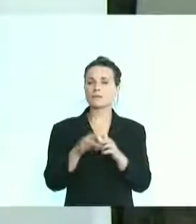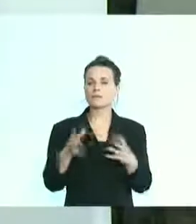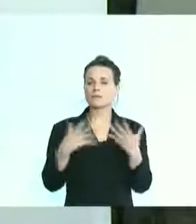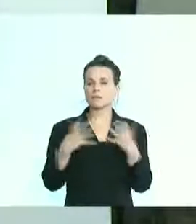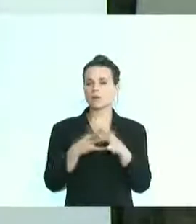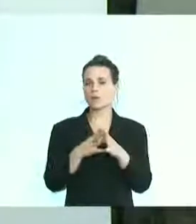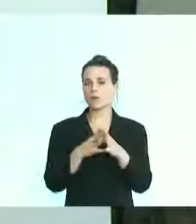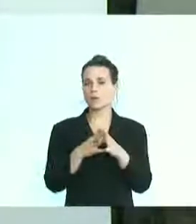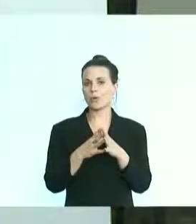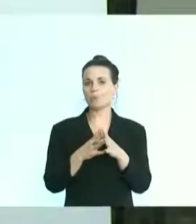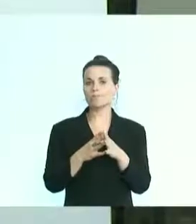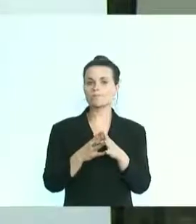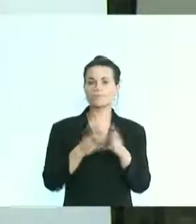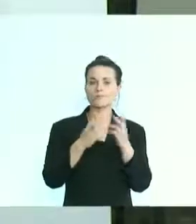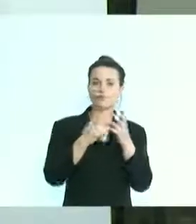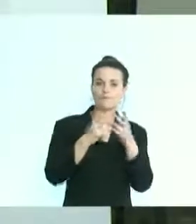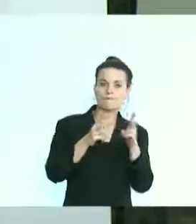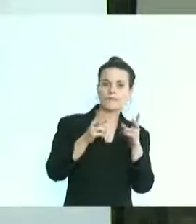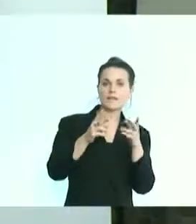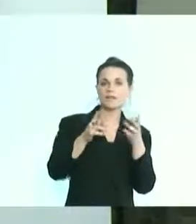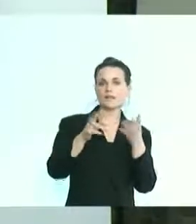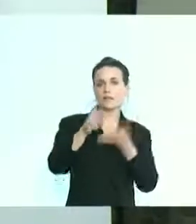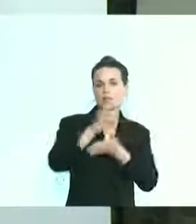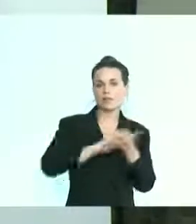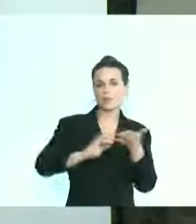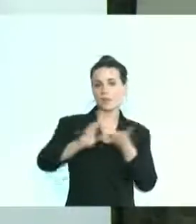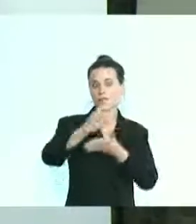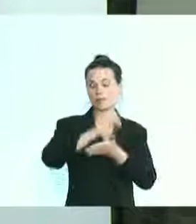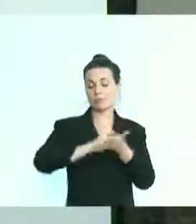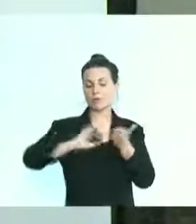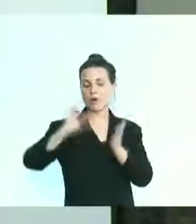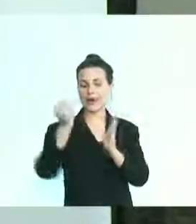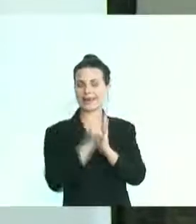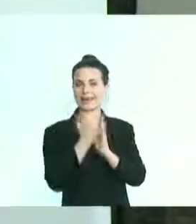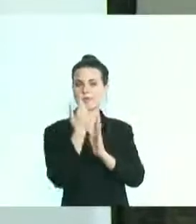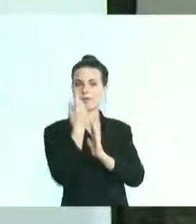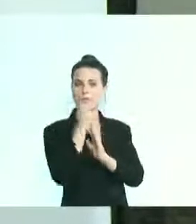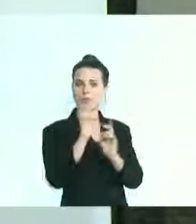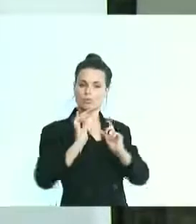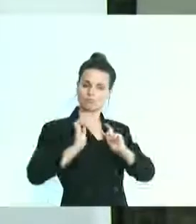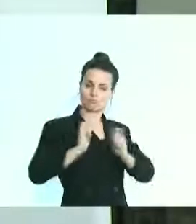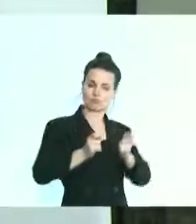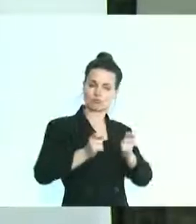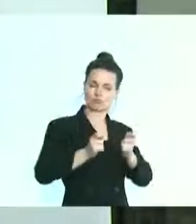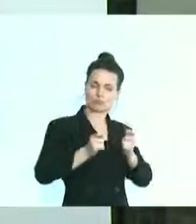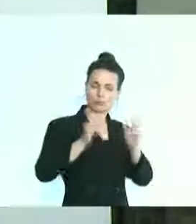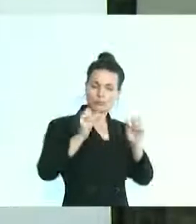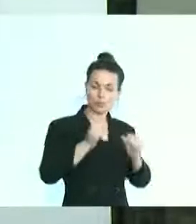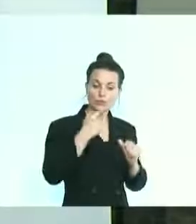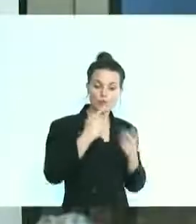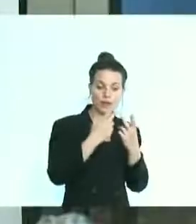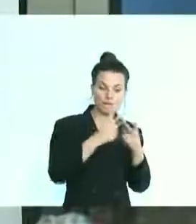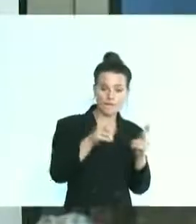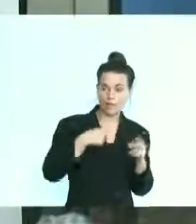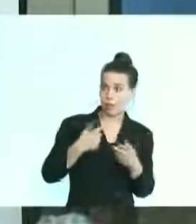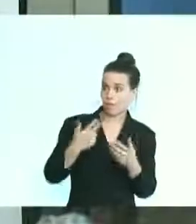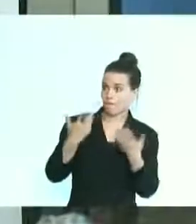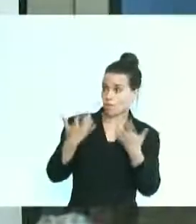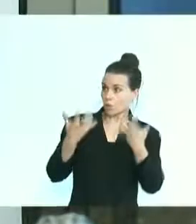les agréments des collectivités territoriales, c'est-à-dire de vérifier que la collectivité territoriale qui est volontaire pour accueillir des